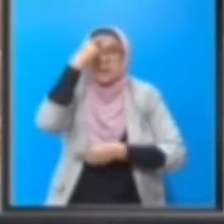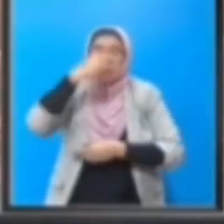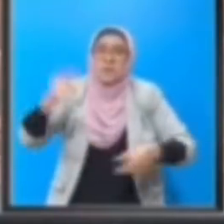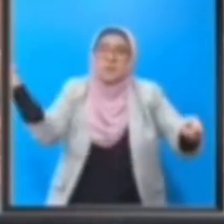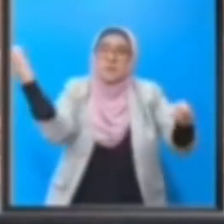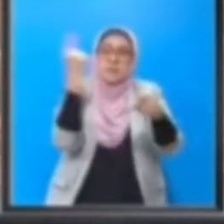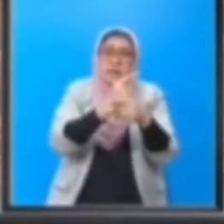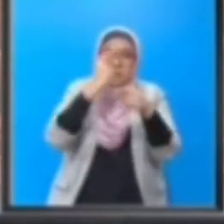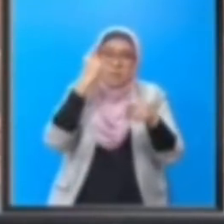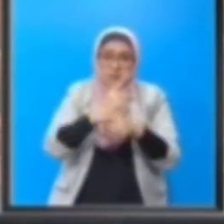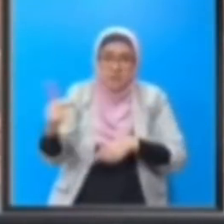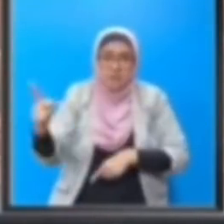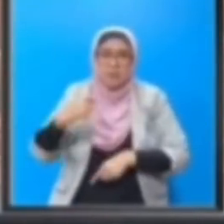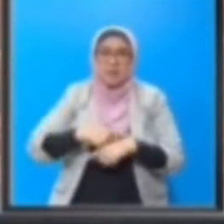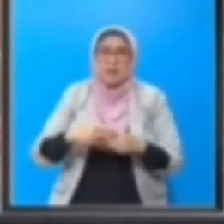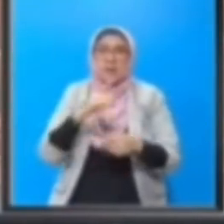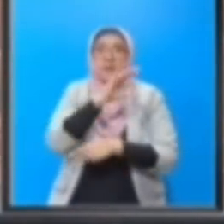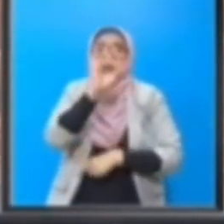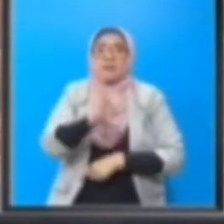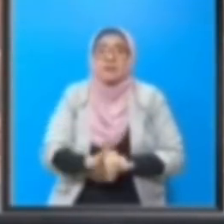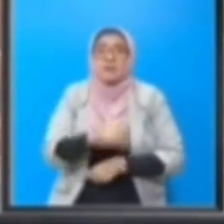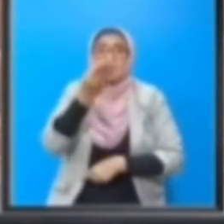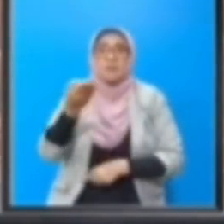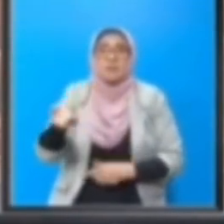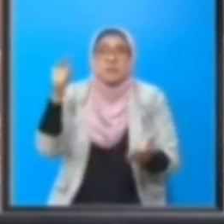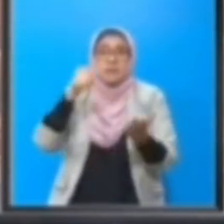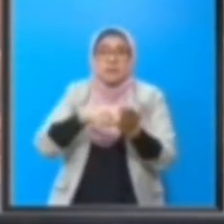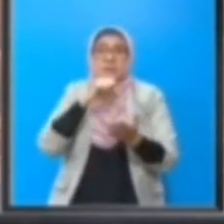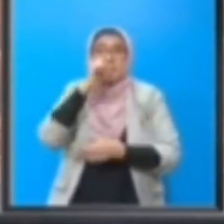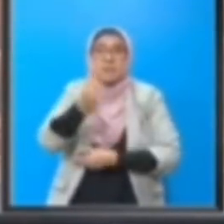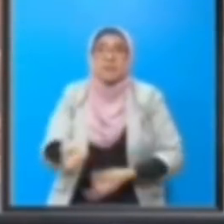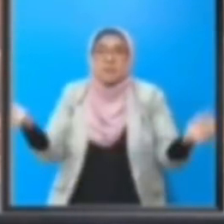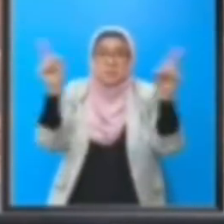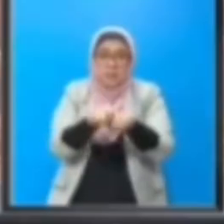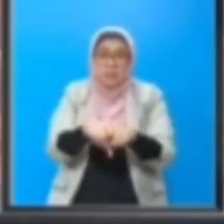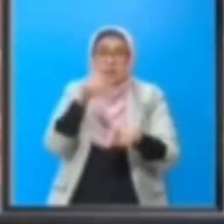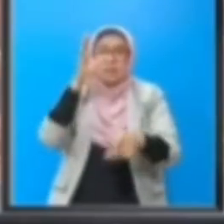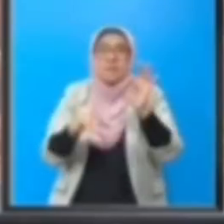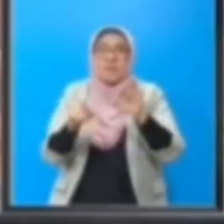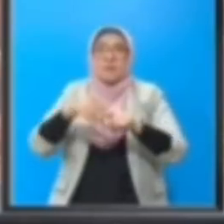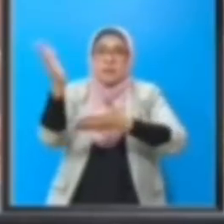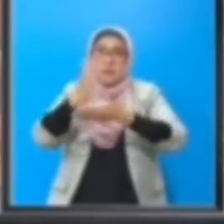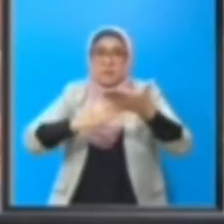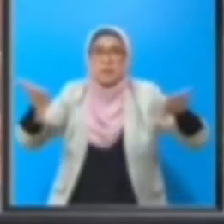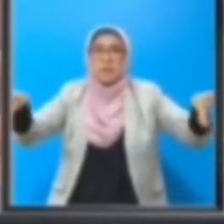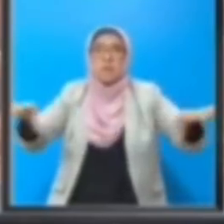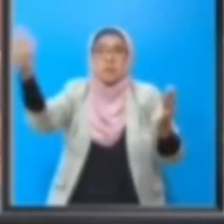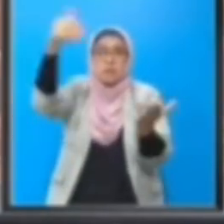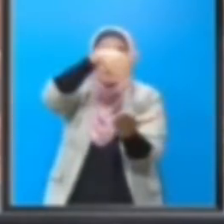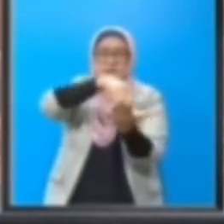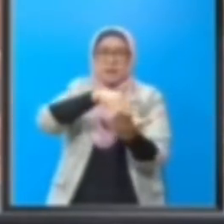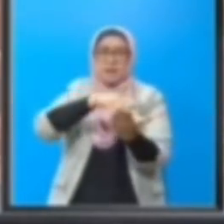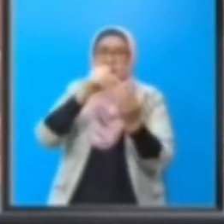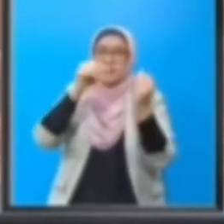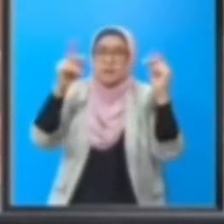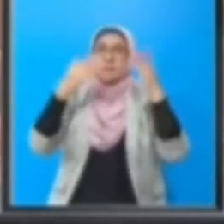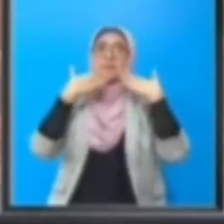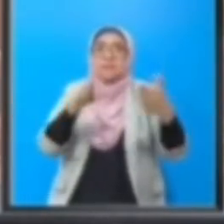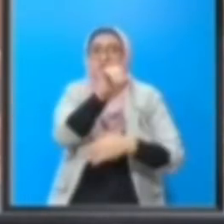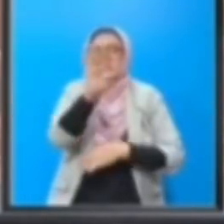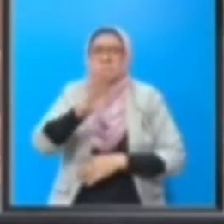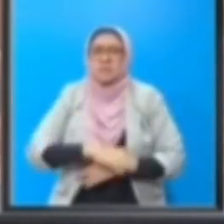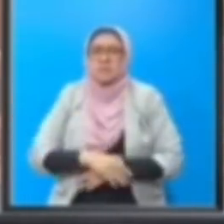ini dan benda ini tidak akan berulang jika sekiranya ada belah bagian dibuat sekali lagi. Baik, terima kasih Yang Berhormat. Sekarang saya